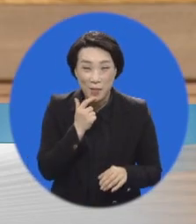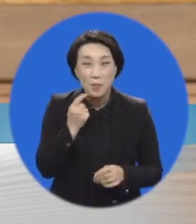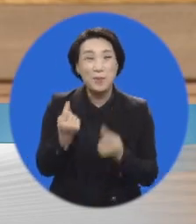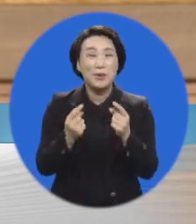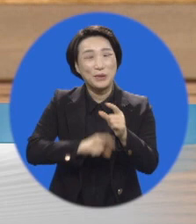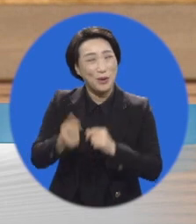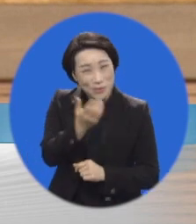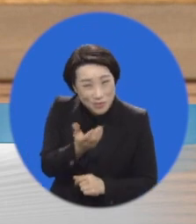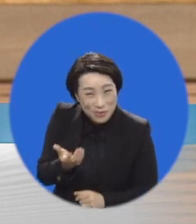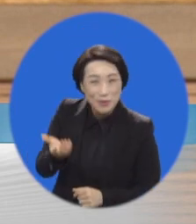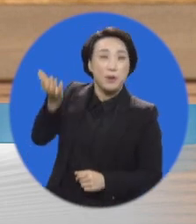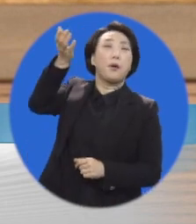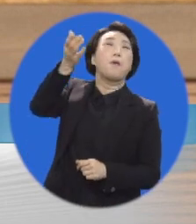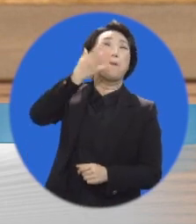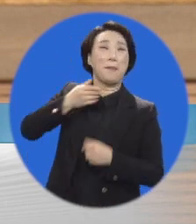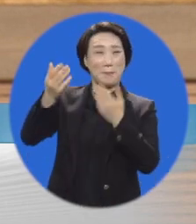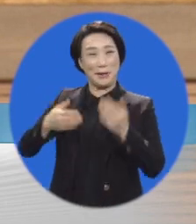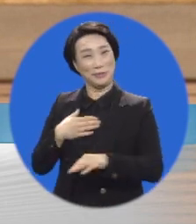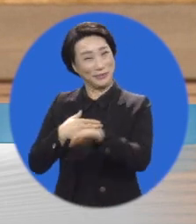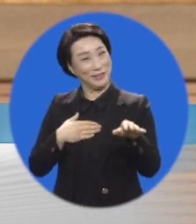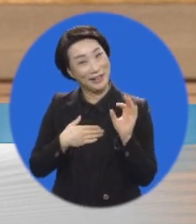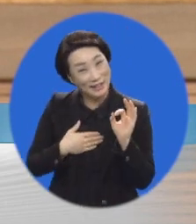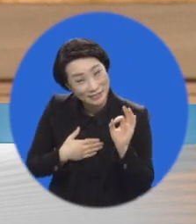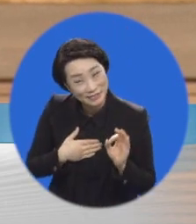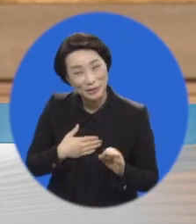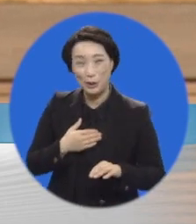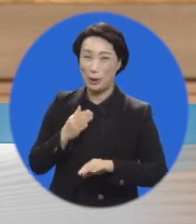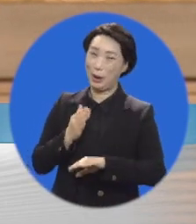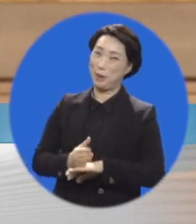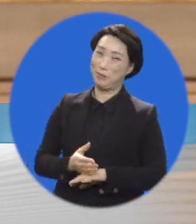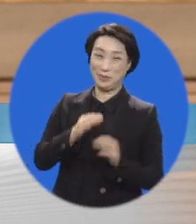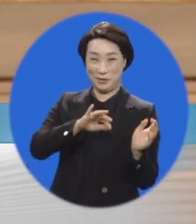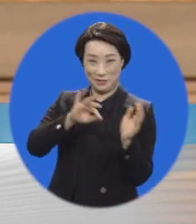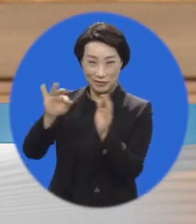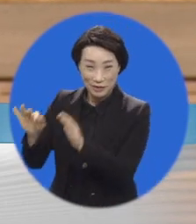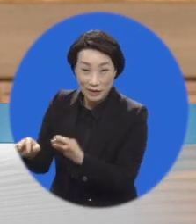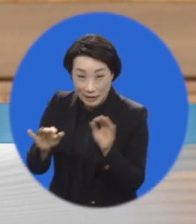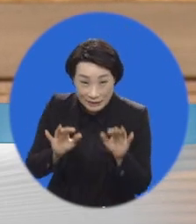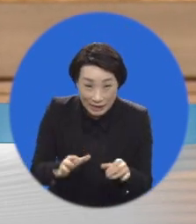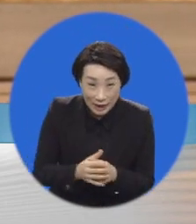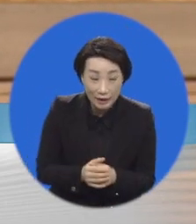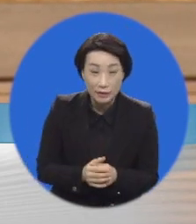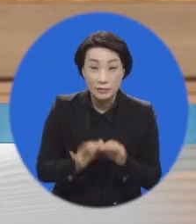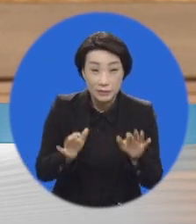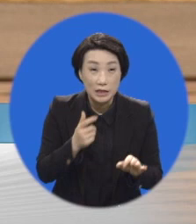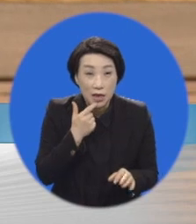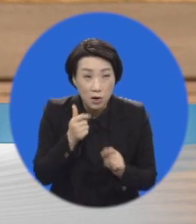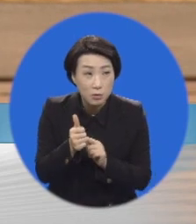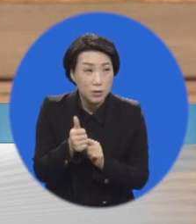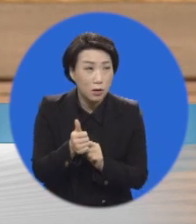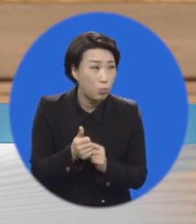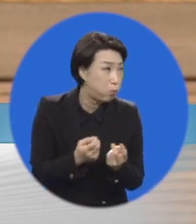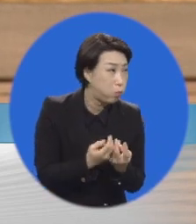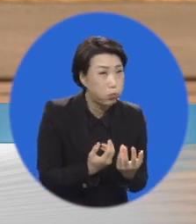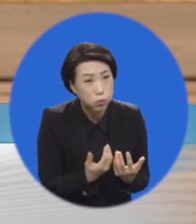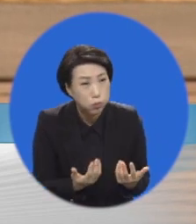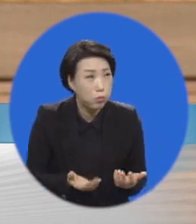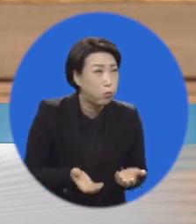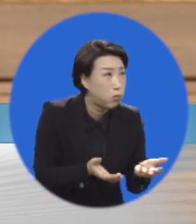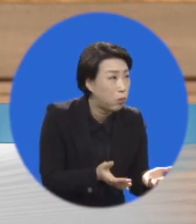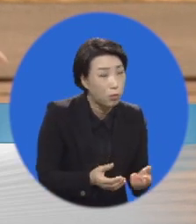아니잖아. 알아들었시오. 감사해요. 근데 야곱이가 이래도 저래도 안